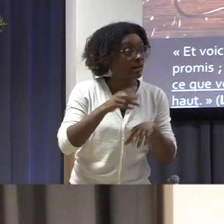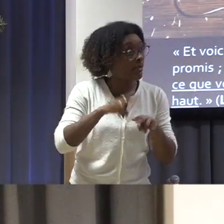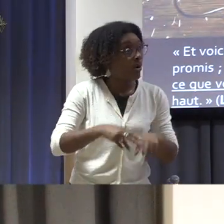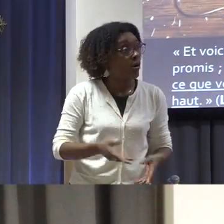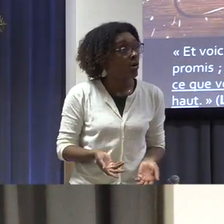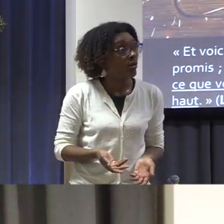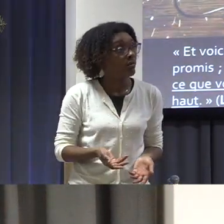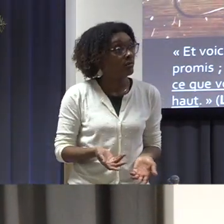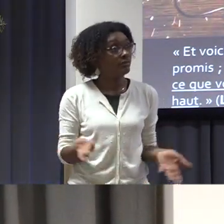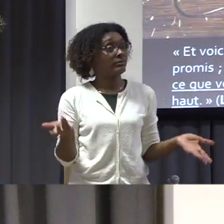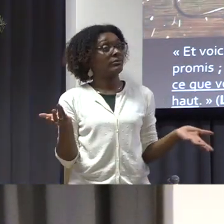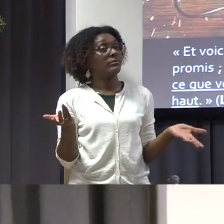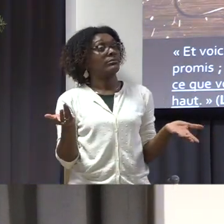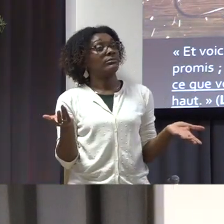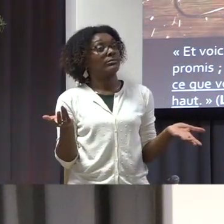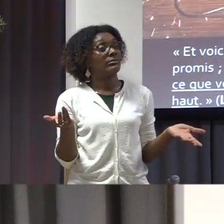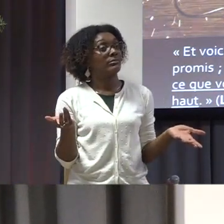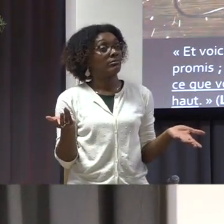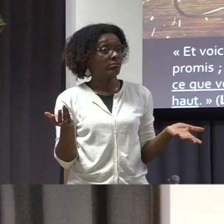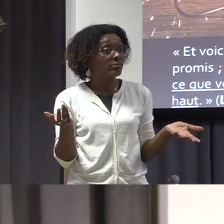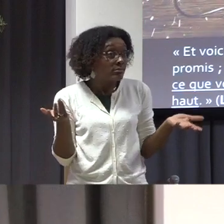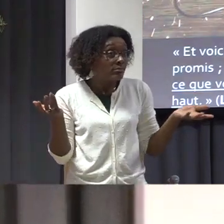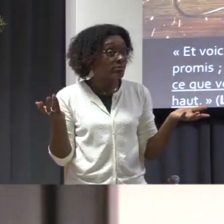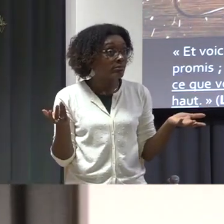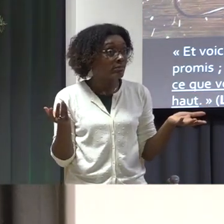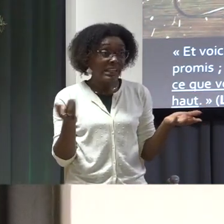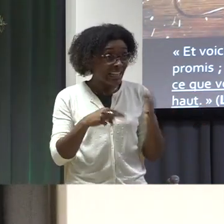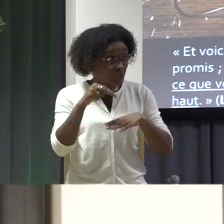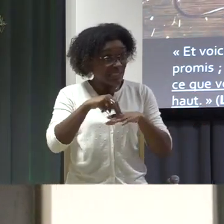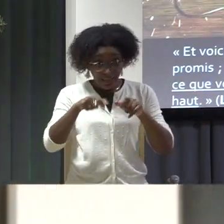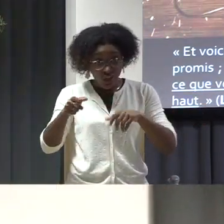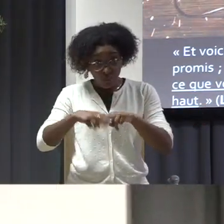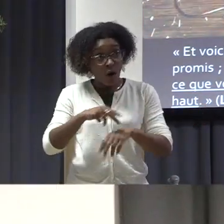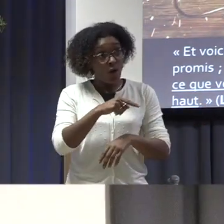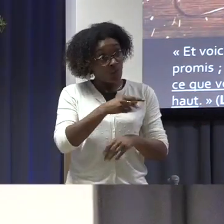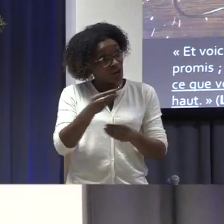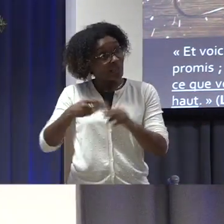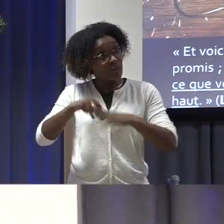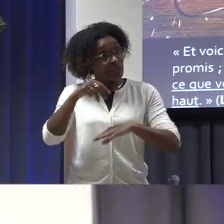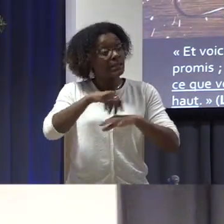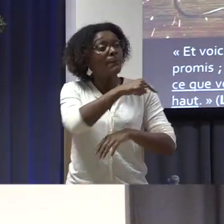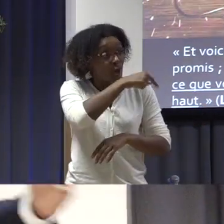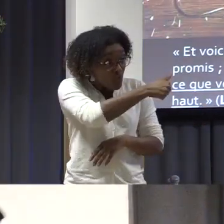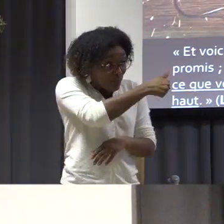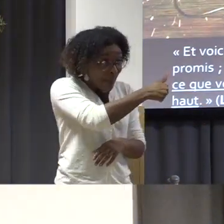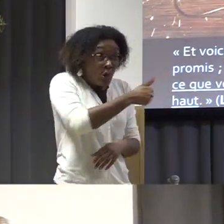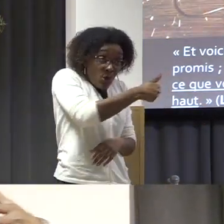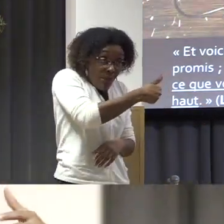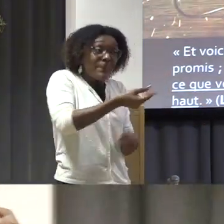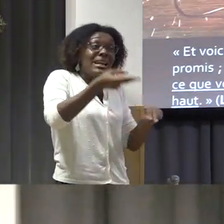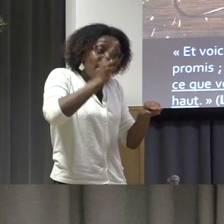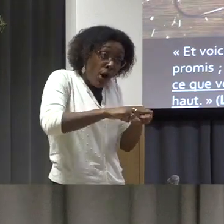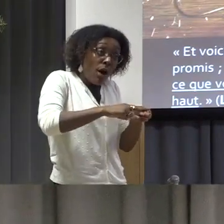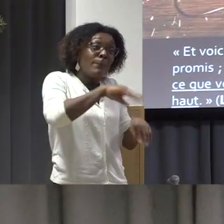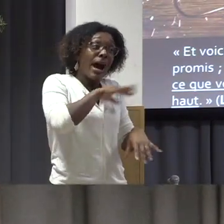alléluia je veux dire que chargeons plus nos prières